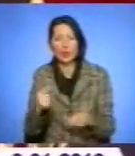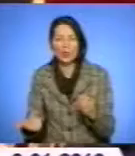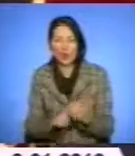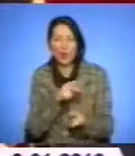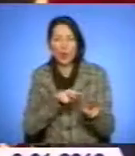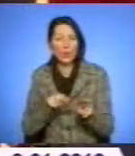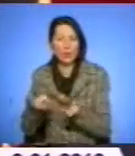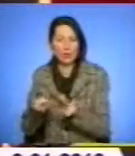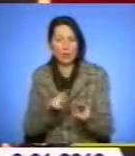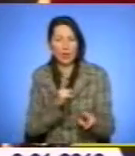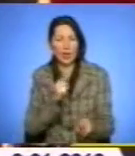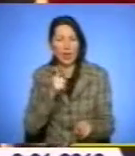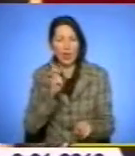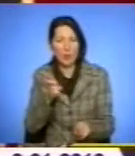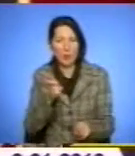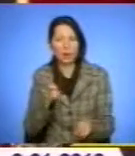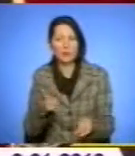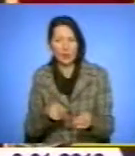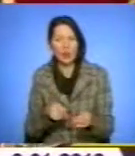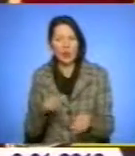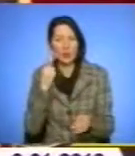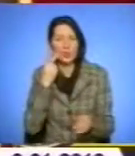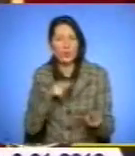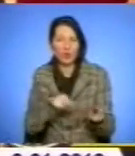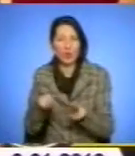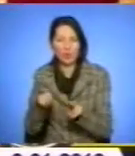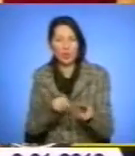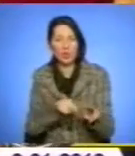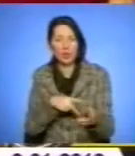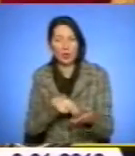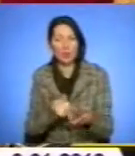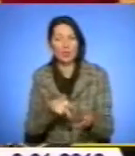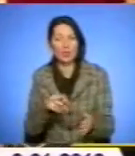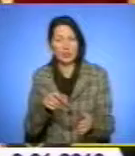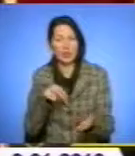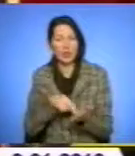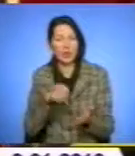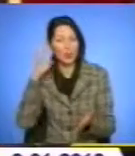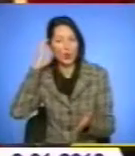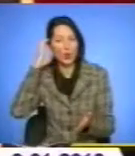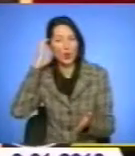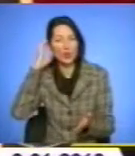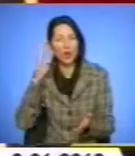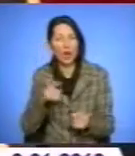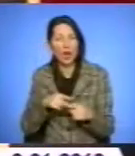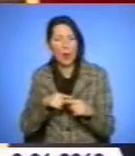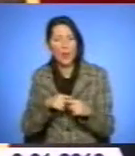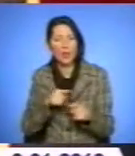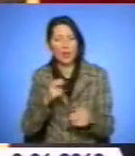переслідувало КГБ, шили йому другу справу весь час, за ним ходили, ставили підслуховуючі апарати, і на кінець